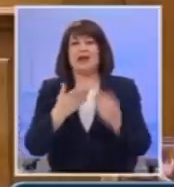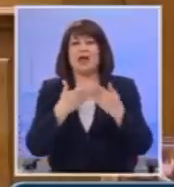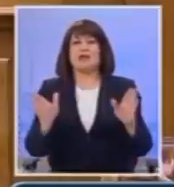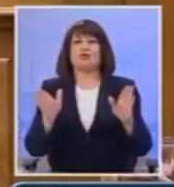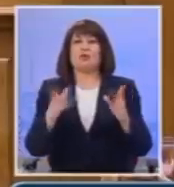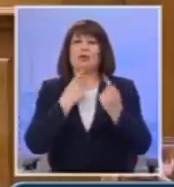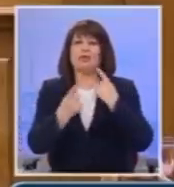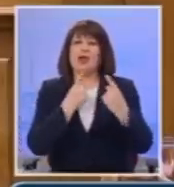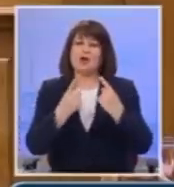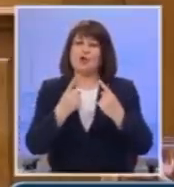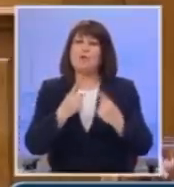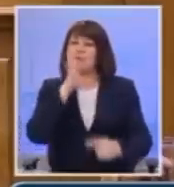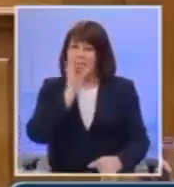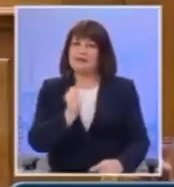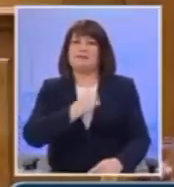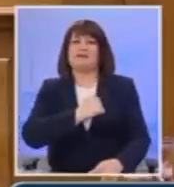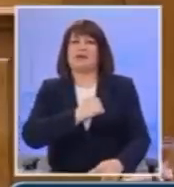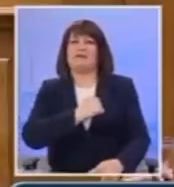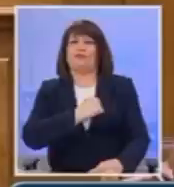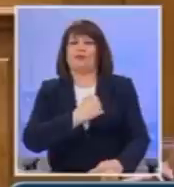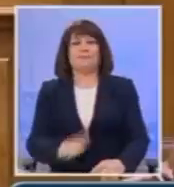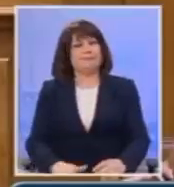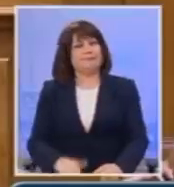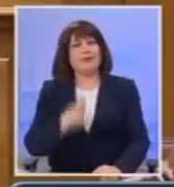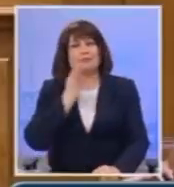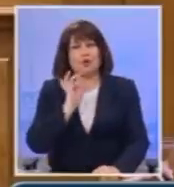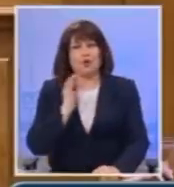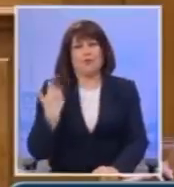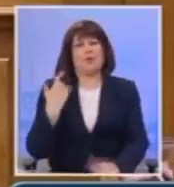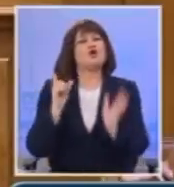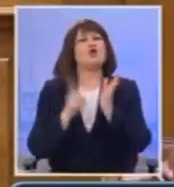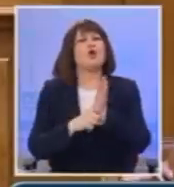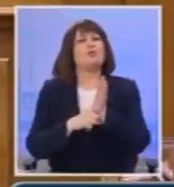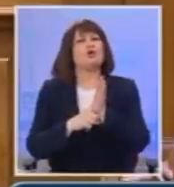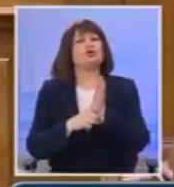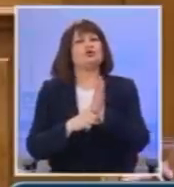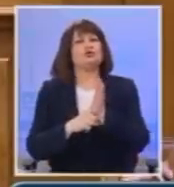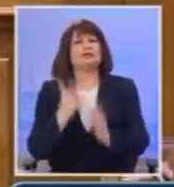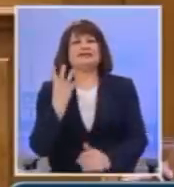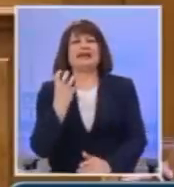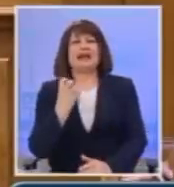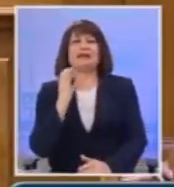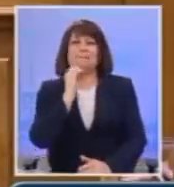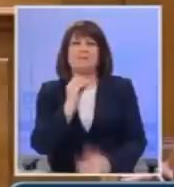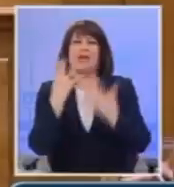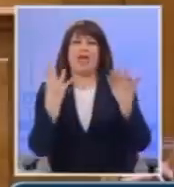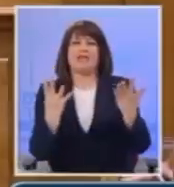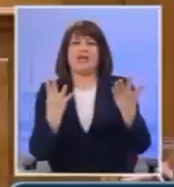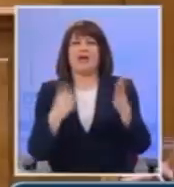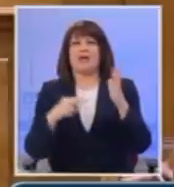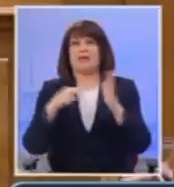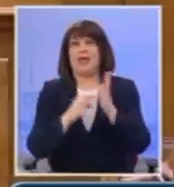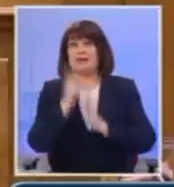το εννοεί. Το επισημαίνω διότι ο προηγούμενος νόμος, ο νόμος 4009 που ψηφίστηκε το